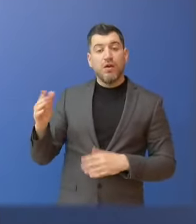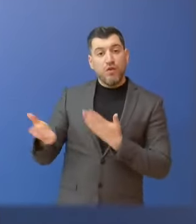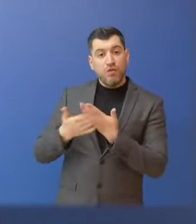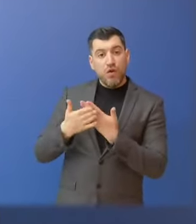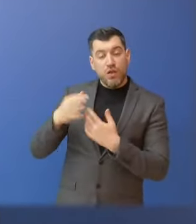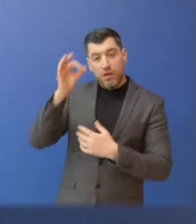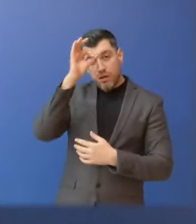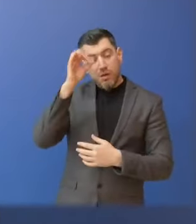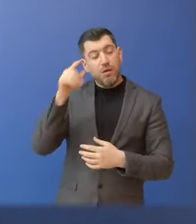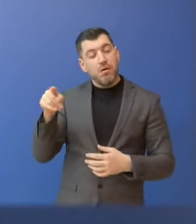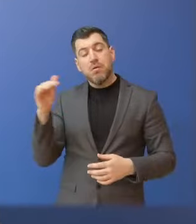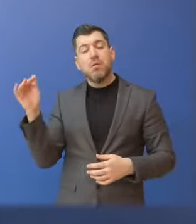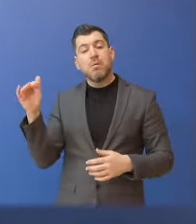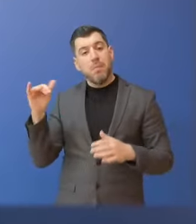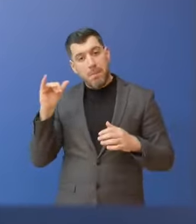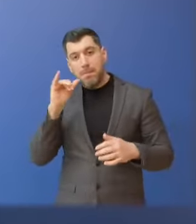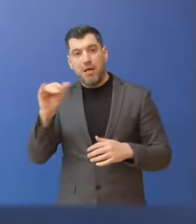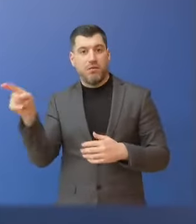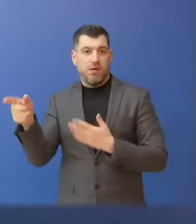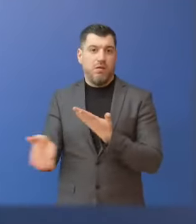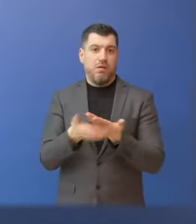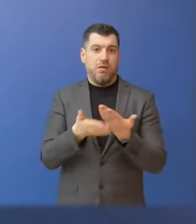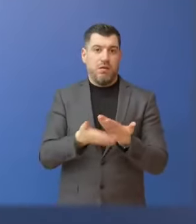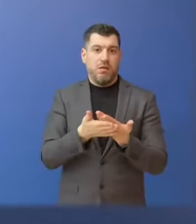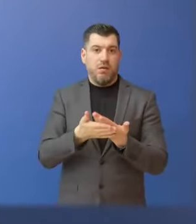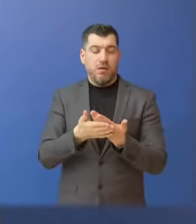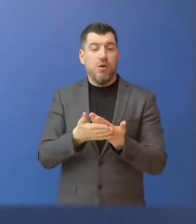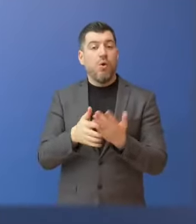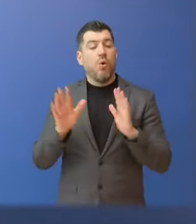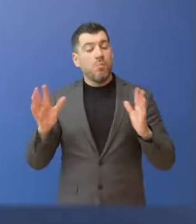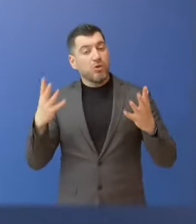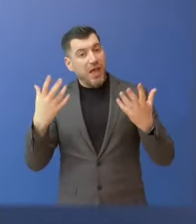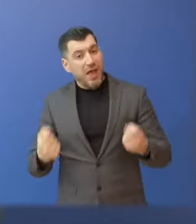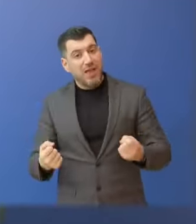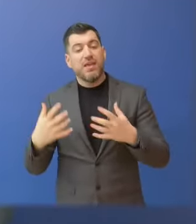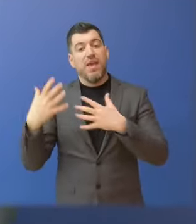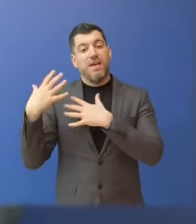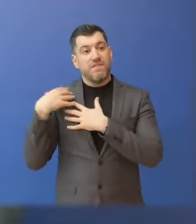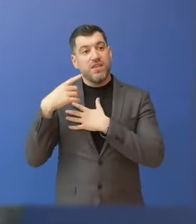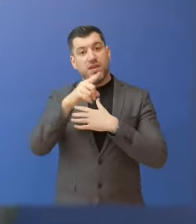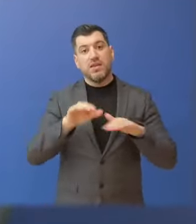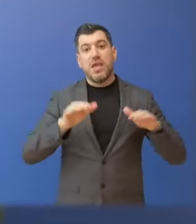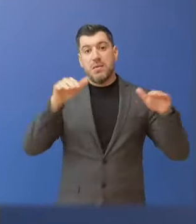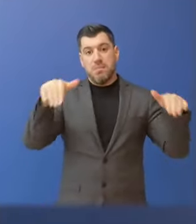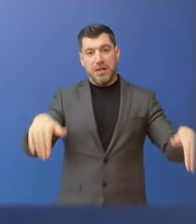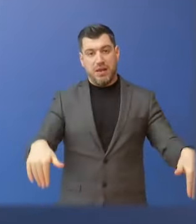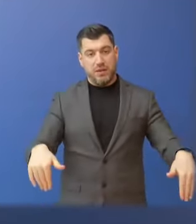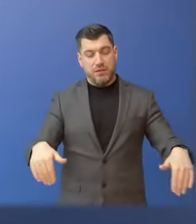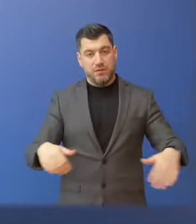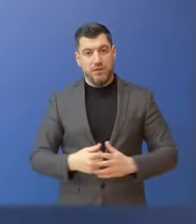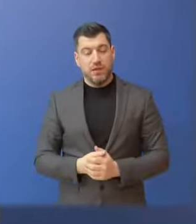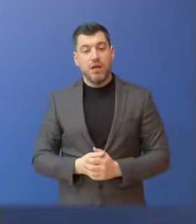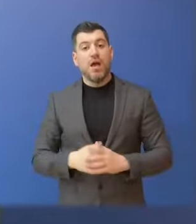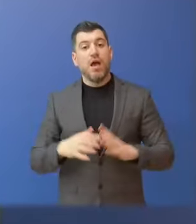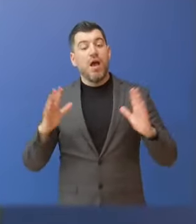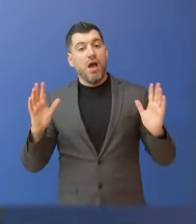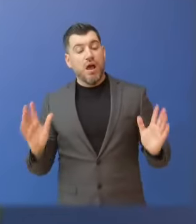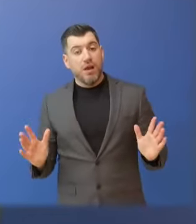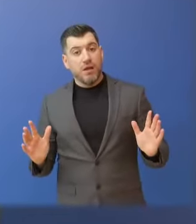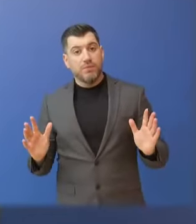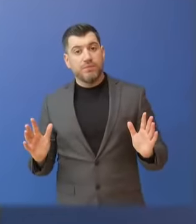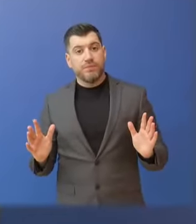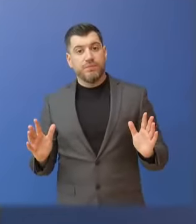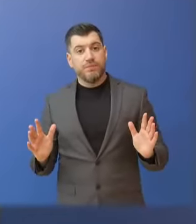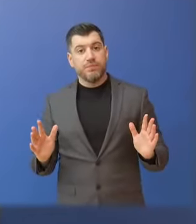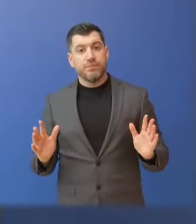και η ευθύνη κατά καιρούς των πρυτανικών αρχών αλλά να βάλλουμε και ένα άλλο δεδομένο τη διαχρονική προσπάθεια του χώρου